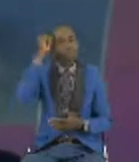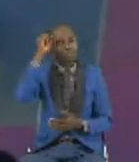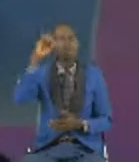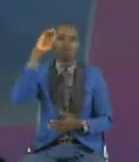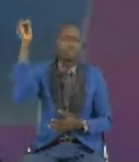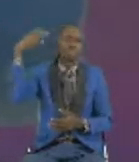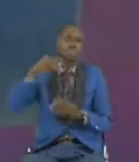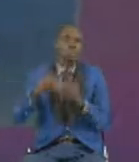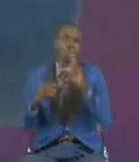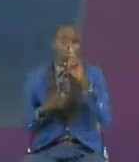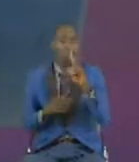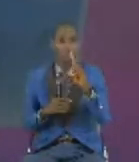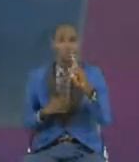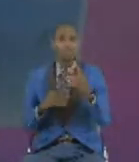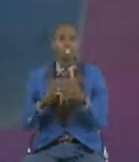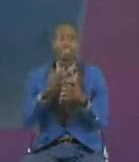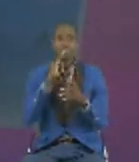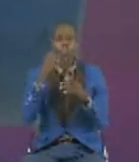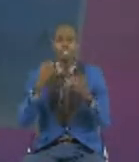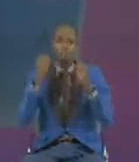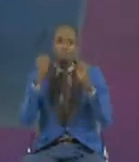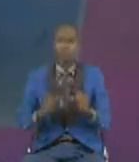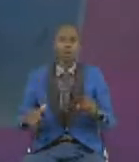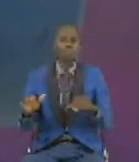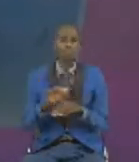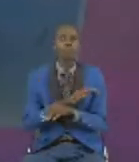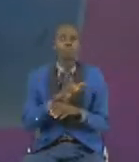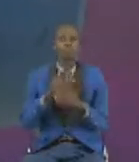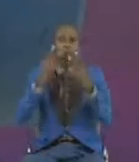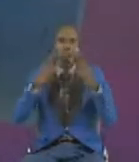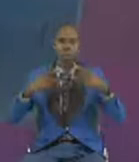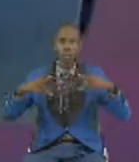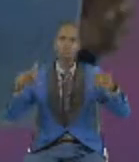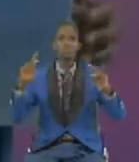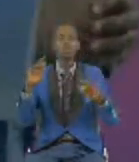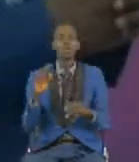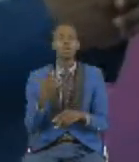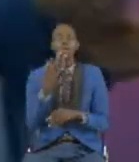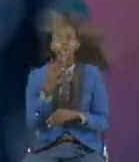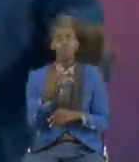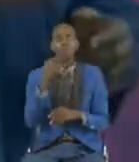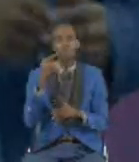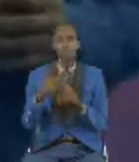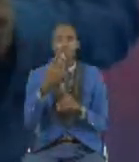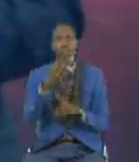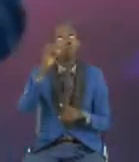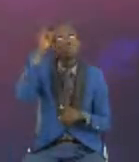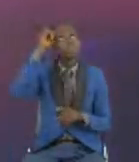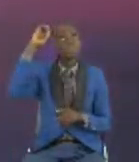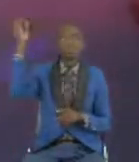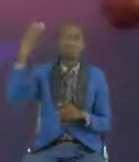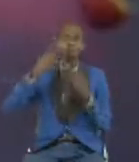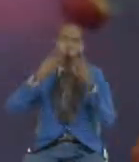Premièrement, la puissante proclamation, la proclamation puissante de sa grâce, la